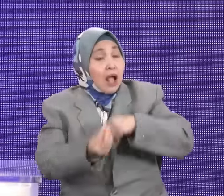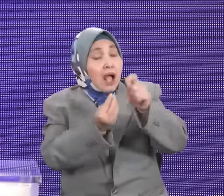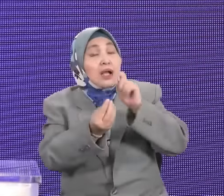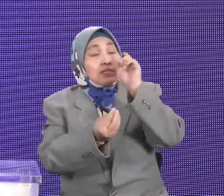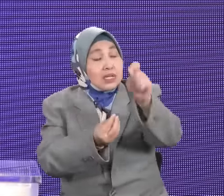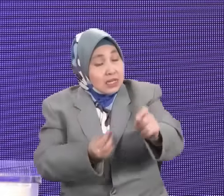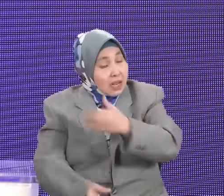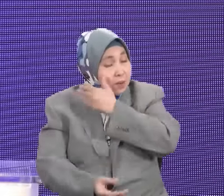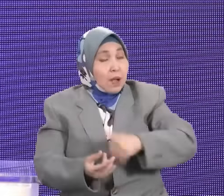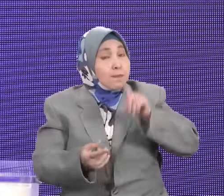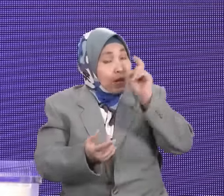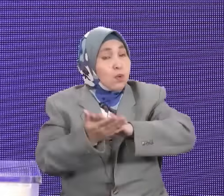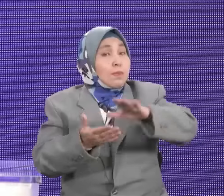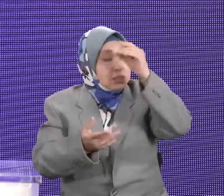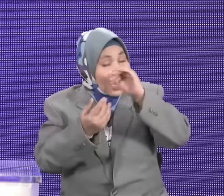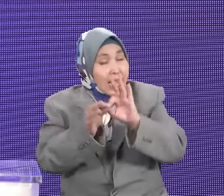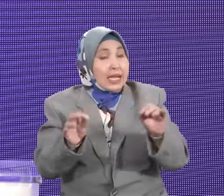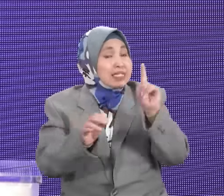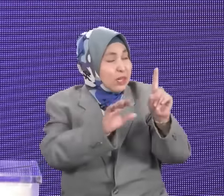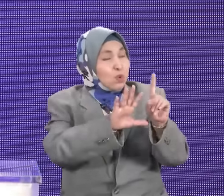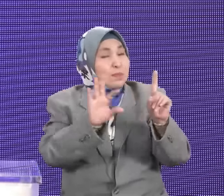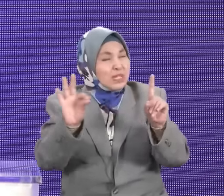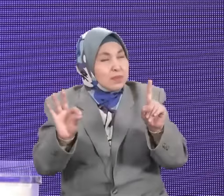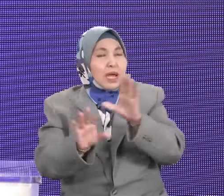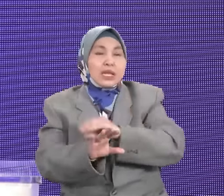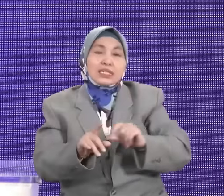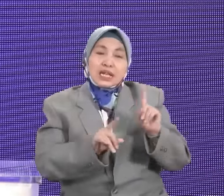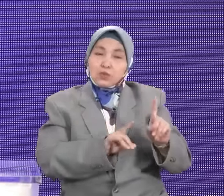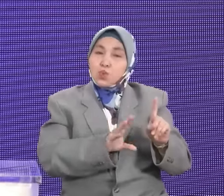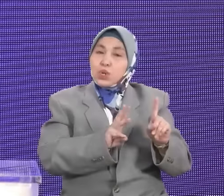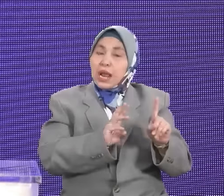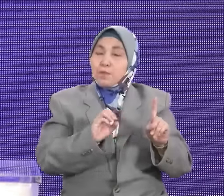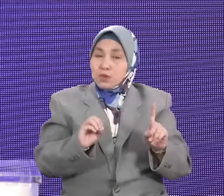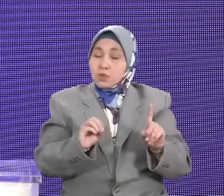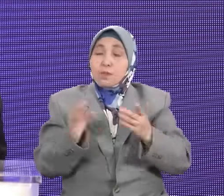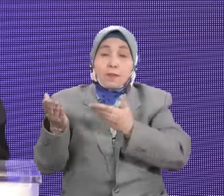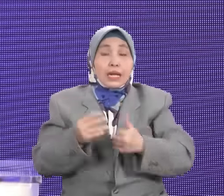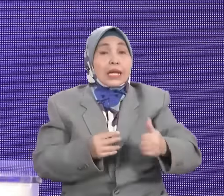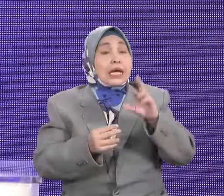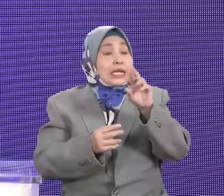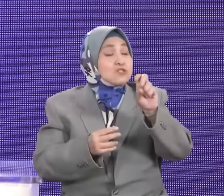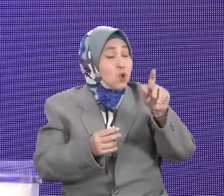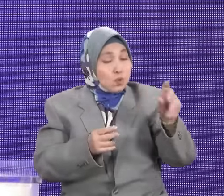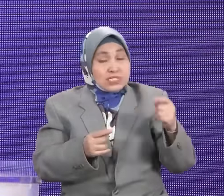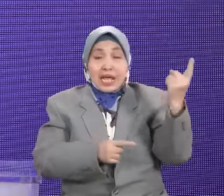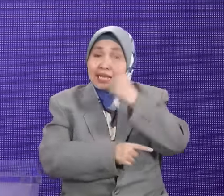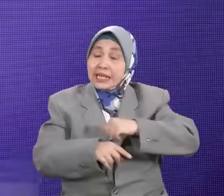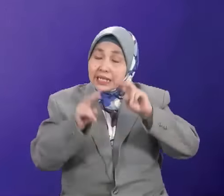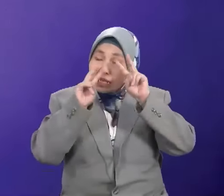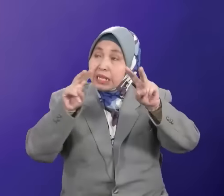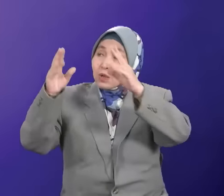mengambil pelajaran daripada ayat 159 dan ayat 1060 membawa pada resolusi kita pada hari ini kita saksikan